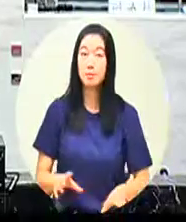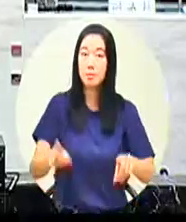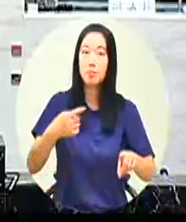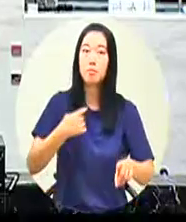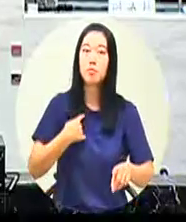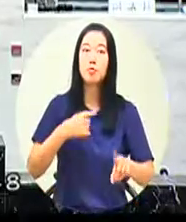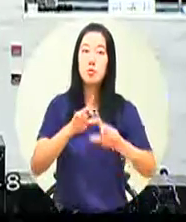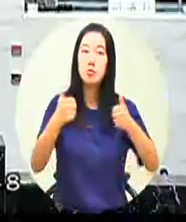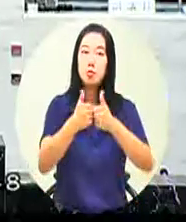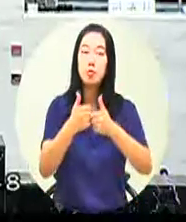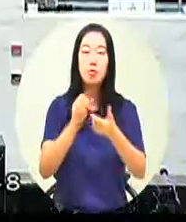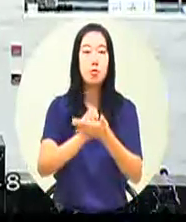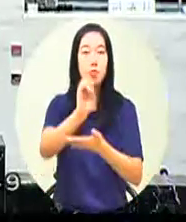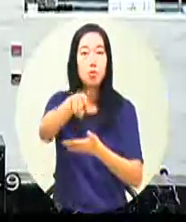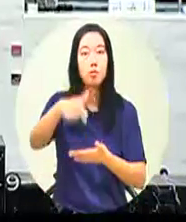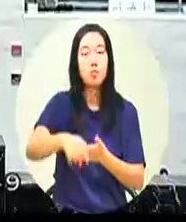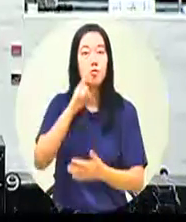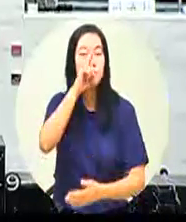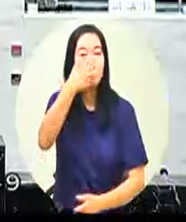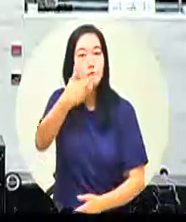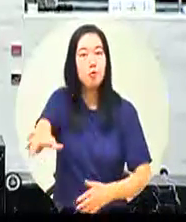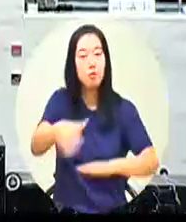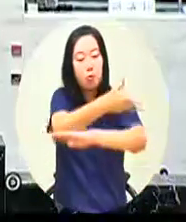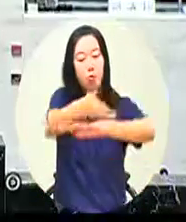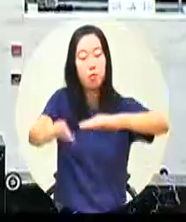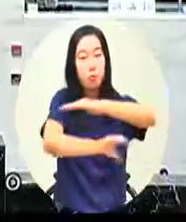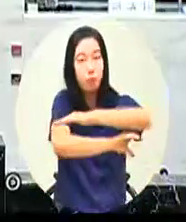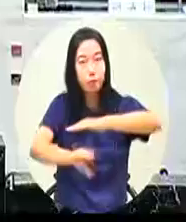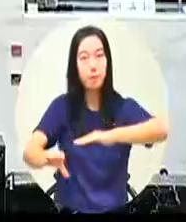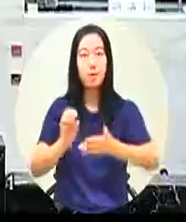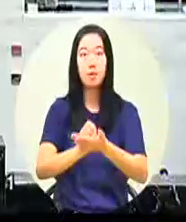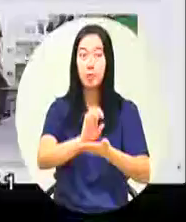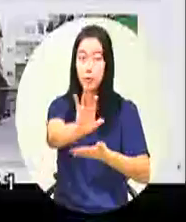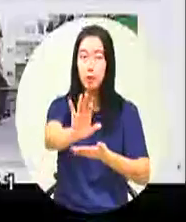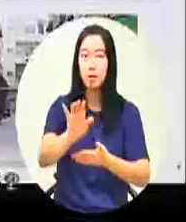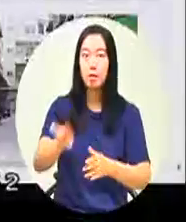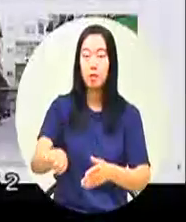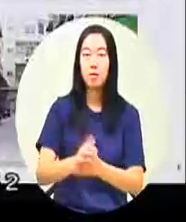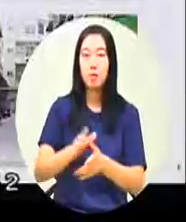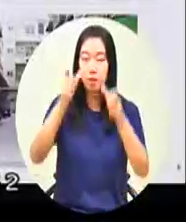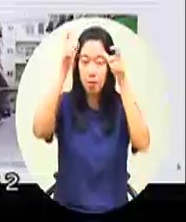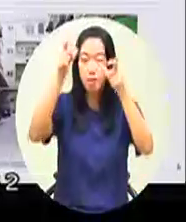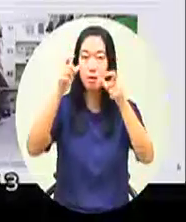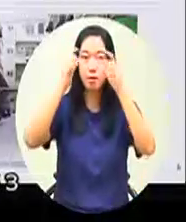做污水下水道的一个建设报告。那目前整个全市的污水